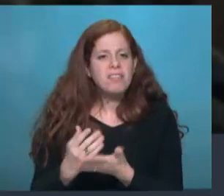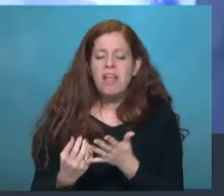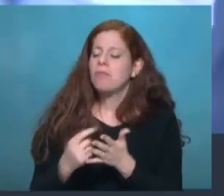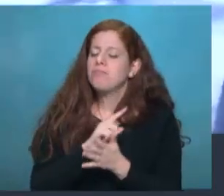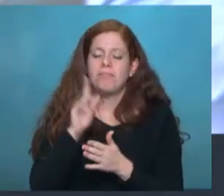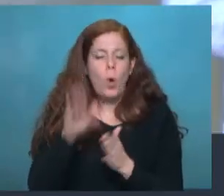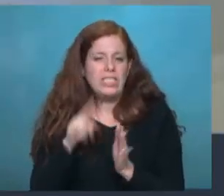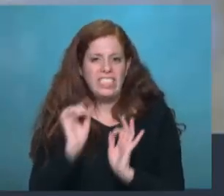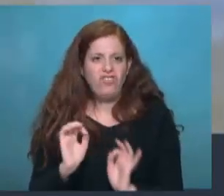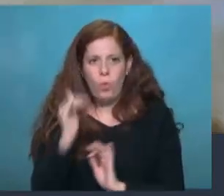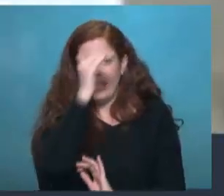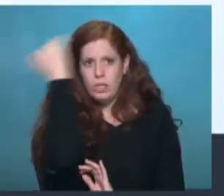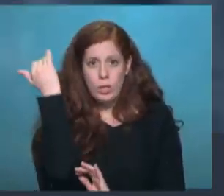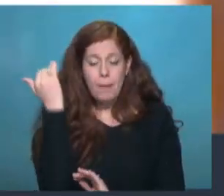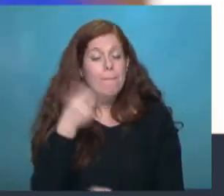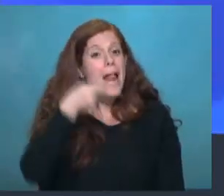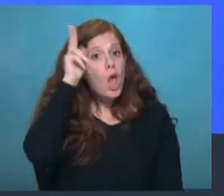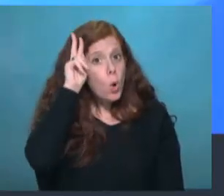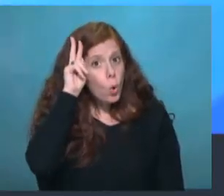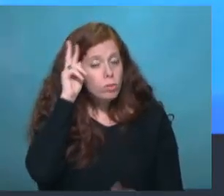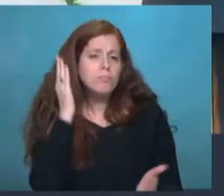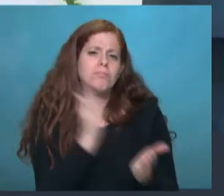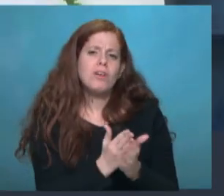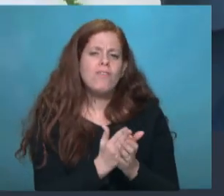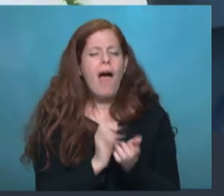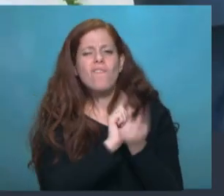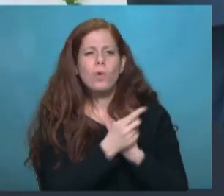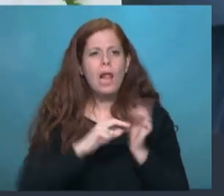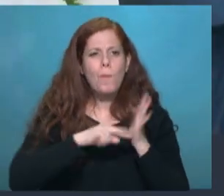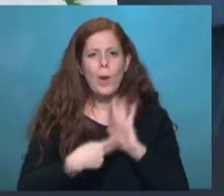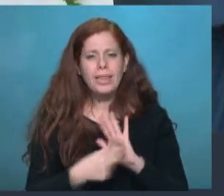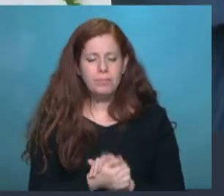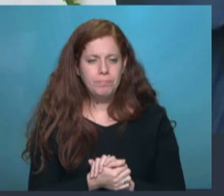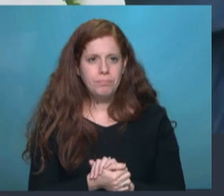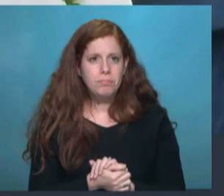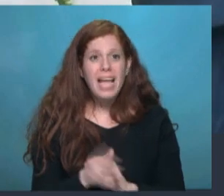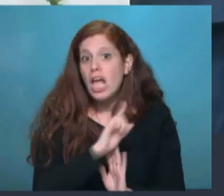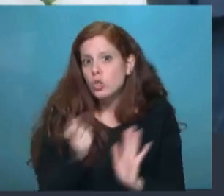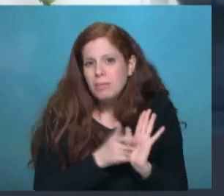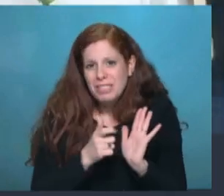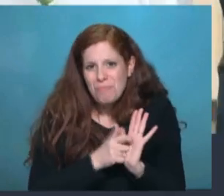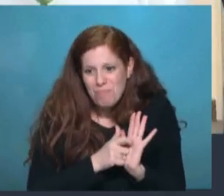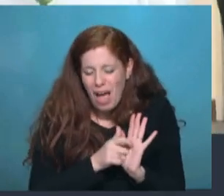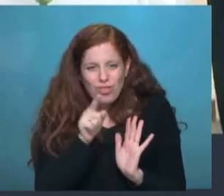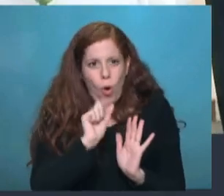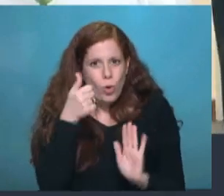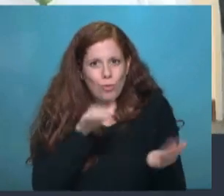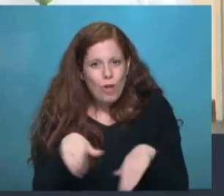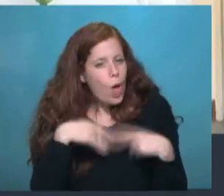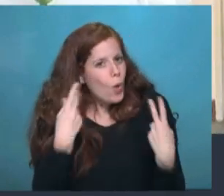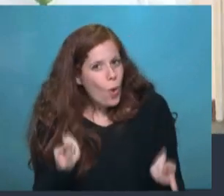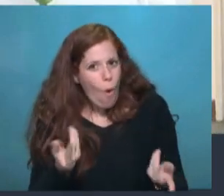קיצוני. בליכוד כבר לקחו את זה לכיוון פוליטי. אין שום סיבה שראש ממשלה נתניהו לא יוכל להביא